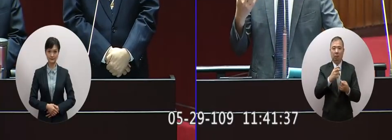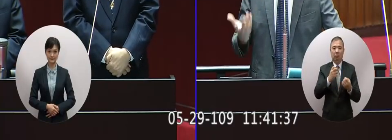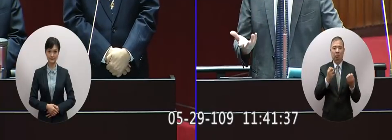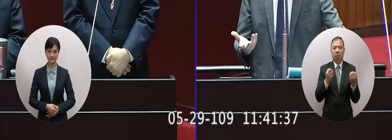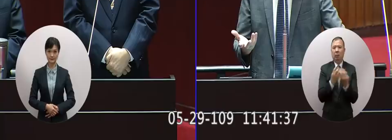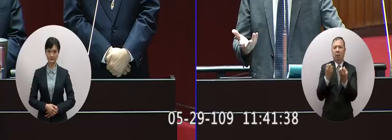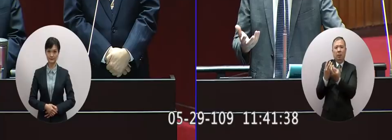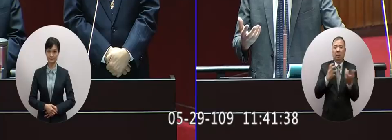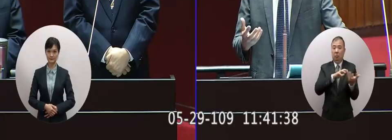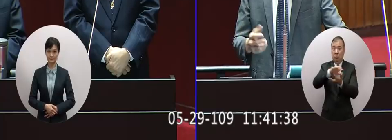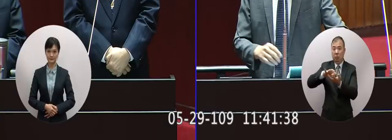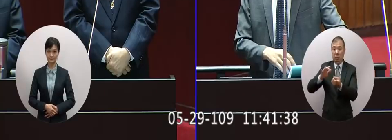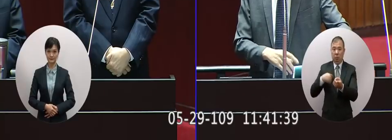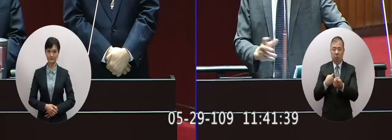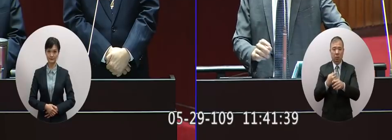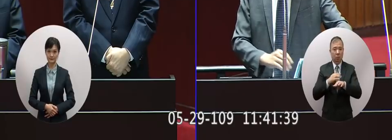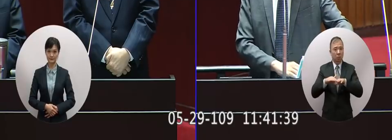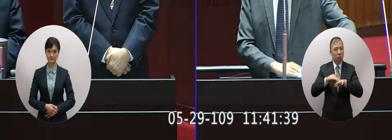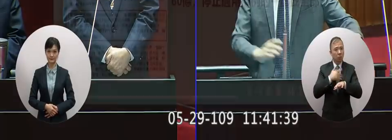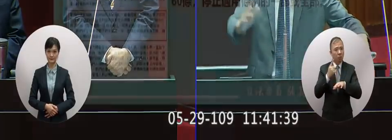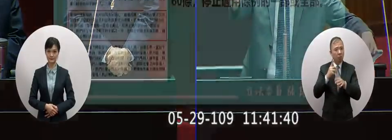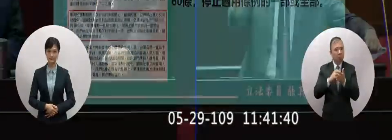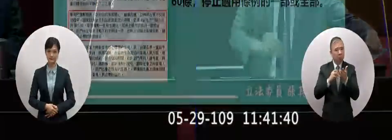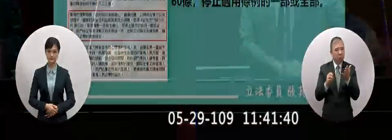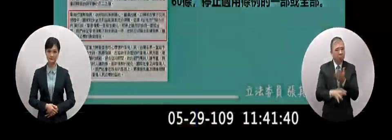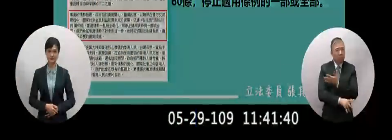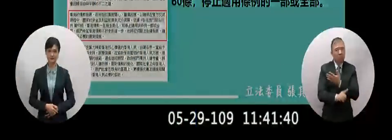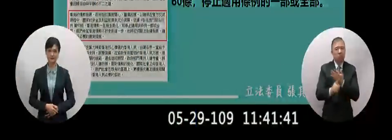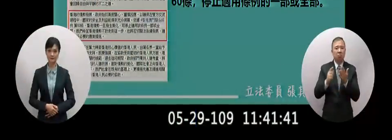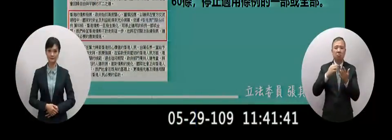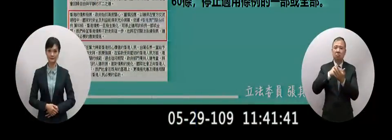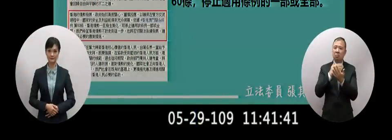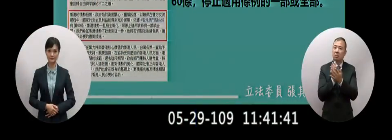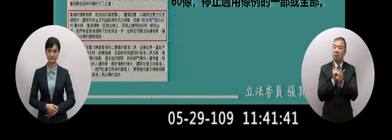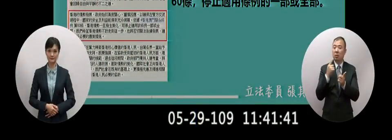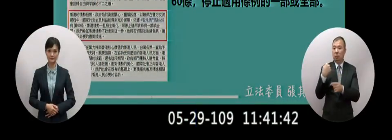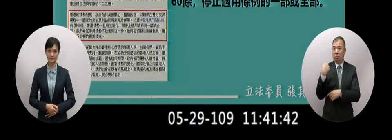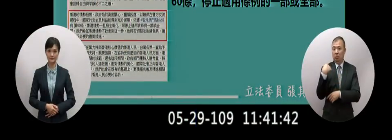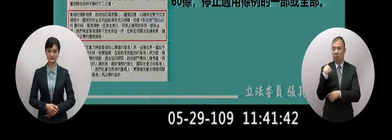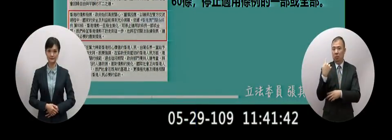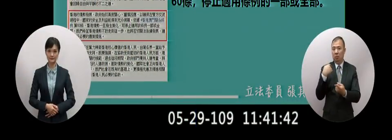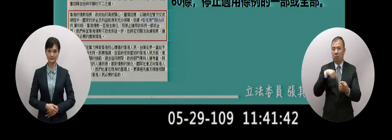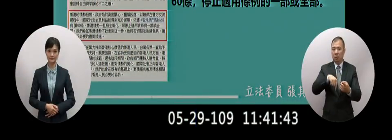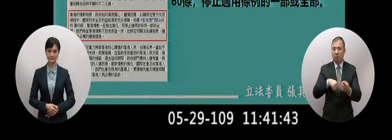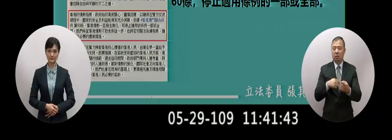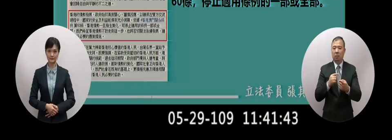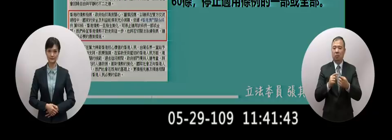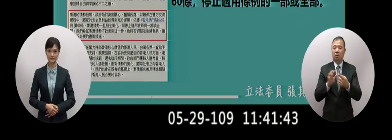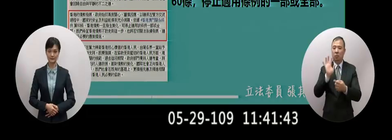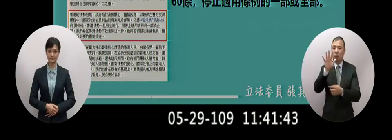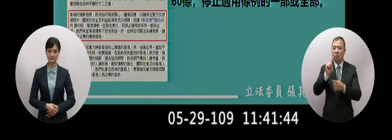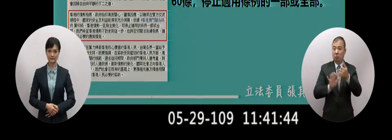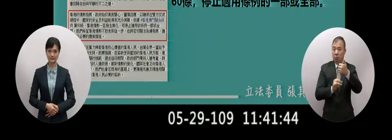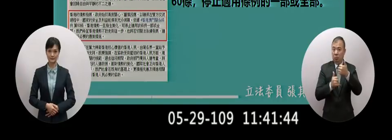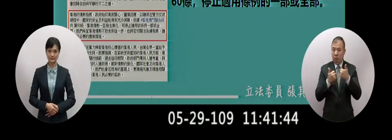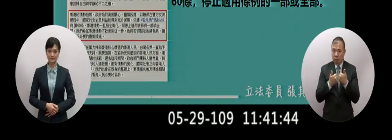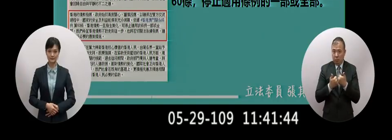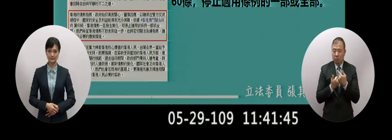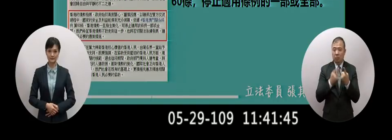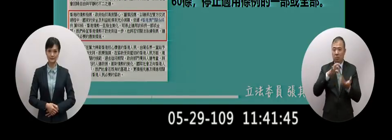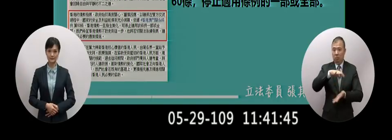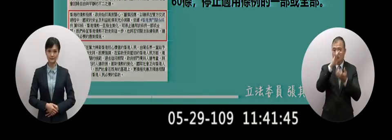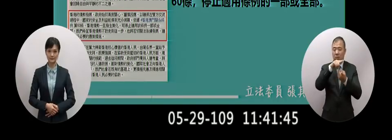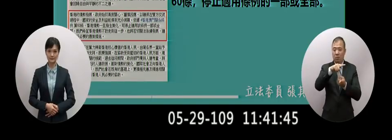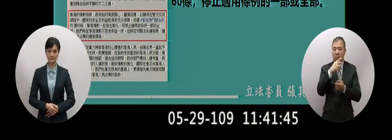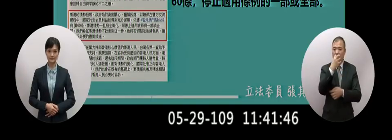者是这些东西？那因为是这样讲，其实昨天内委会主委讲得很清楚，其实港澳条例不是只是像两岸